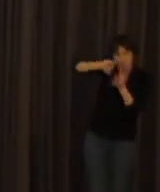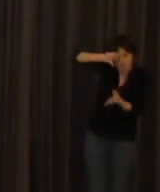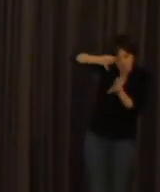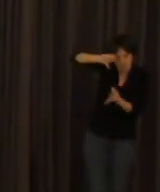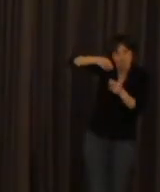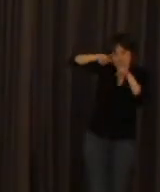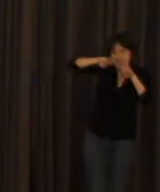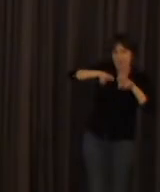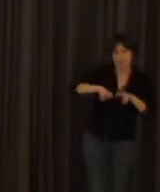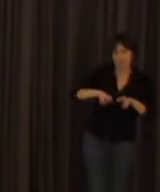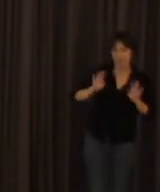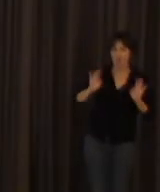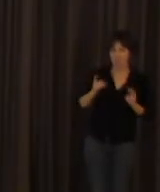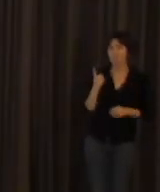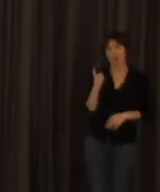recerca.